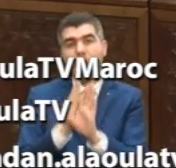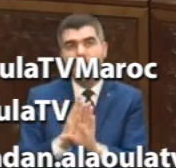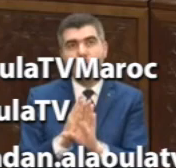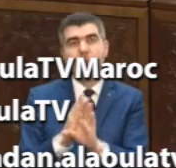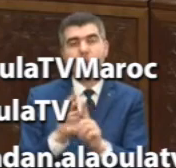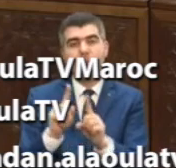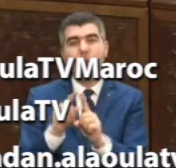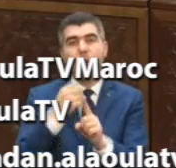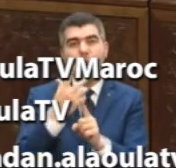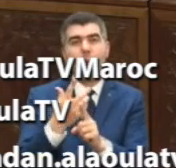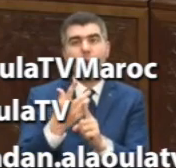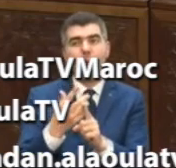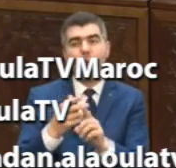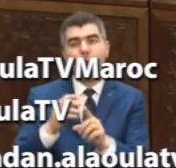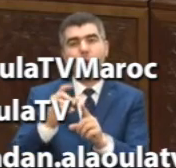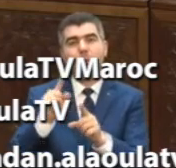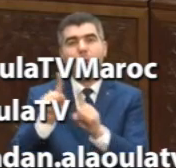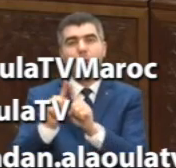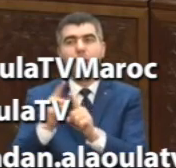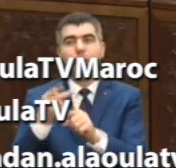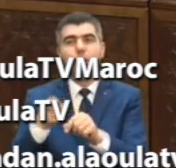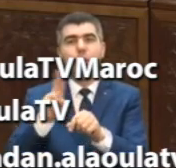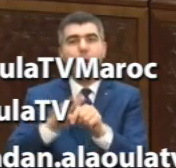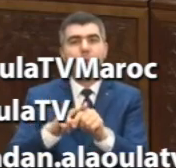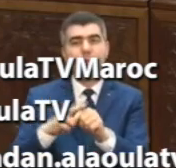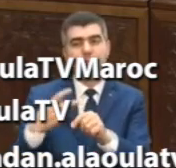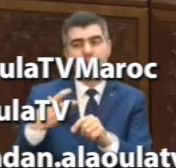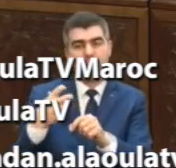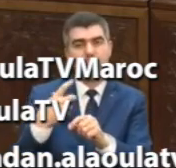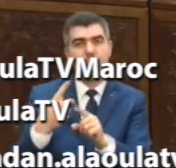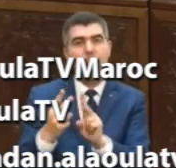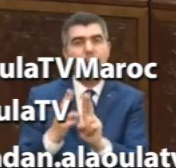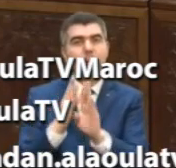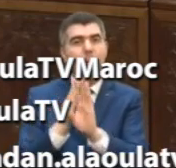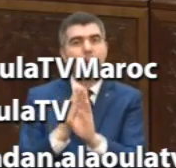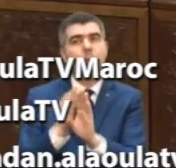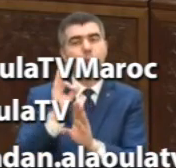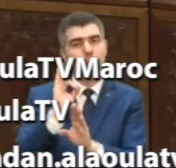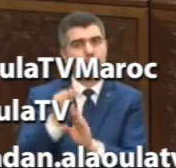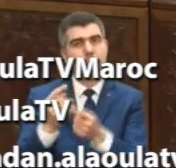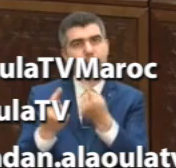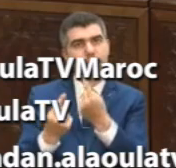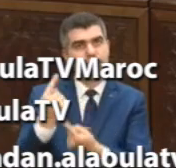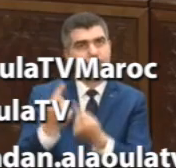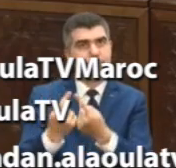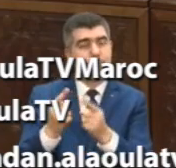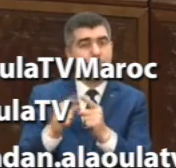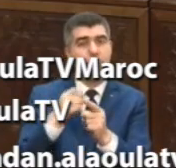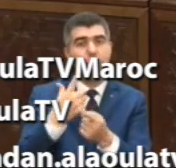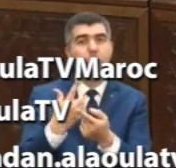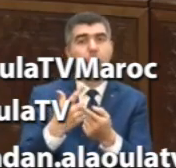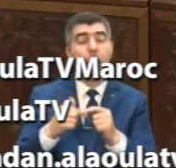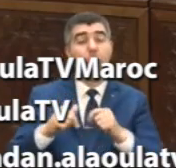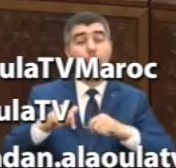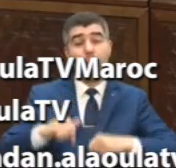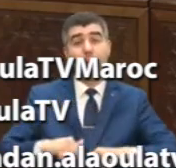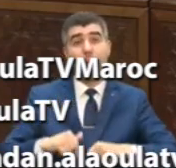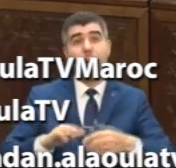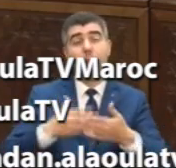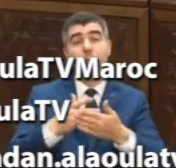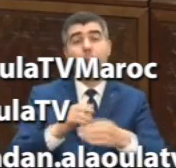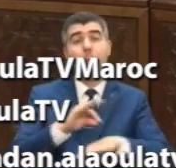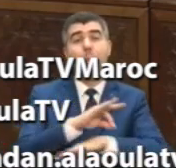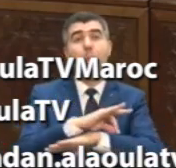الأشخاص المتواجدين في هذه الأماكن. من بعد ما توقفت الإدارة العمومية في المغرب والمؤسسات على